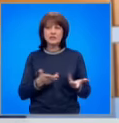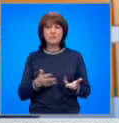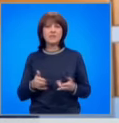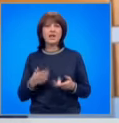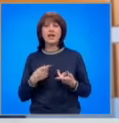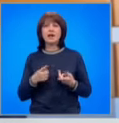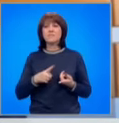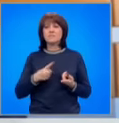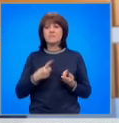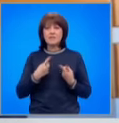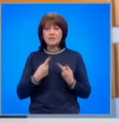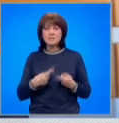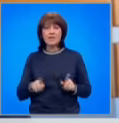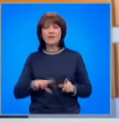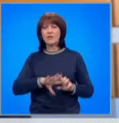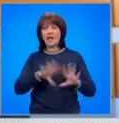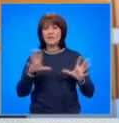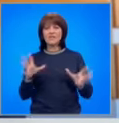Сменил съм на целия комплекс